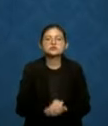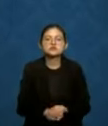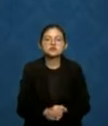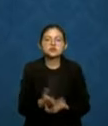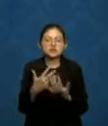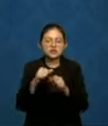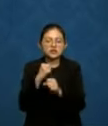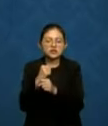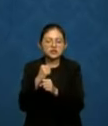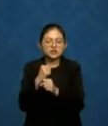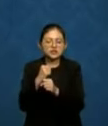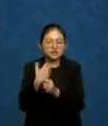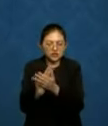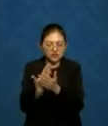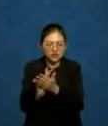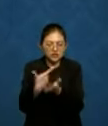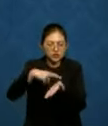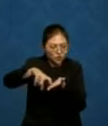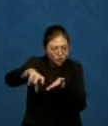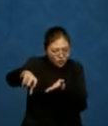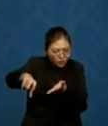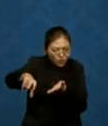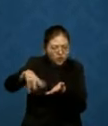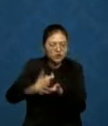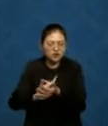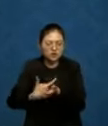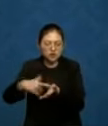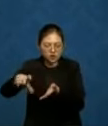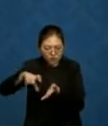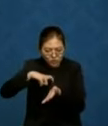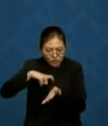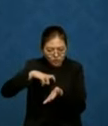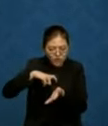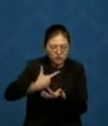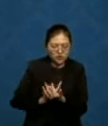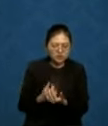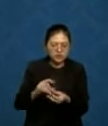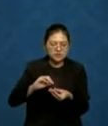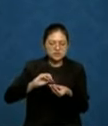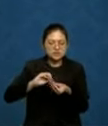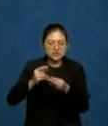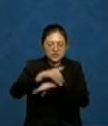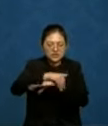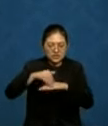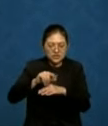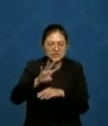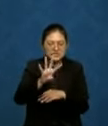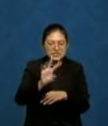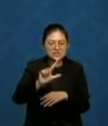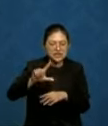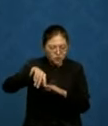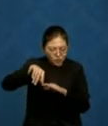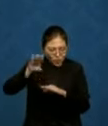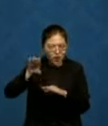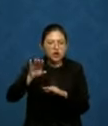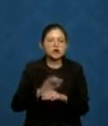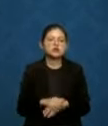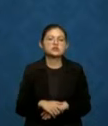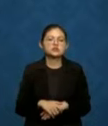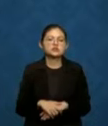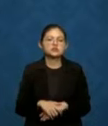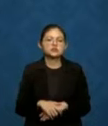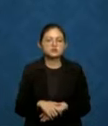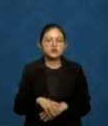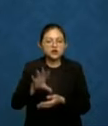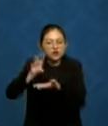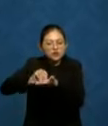ดำเนินค่าการโอนเงินค่าครองชีพเข้าบัญชีตนเอง 2บัญชีรวมเป็นเงิน 4ล้านกว่าบาทซึ่ง